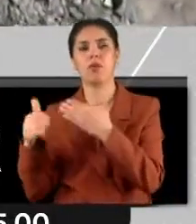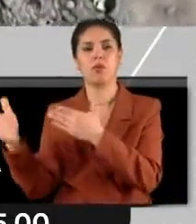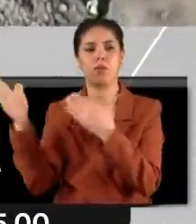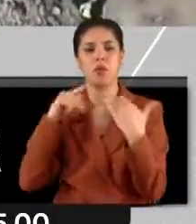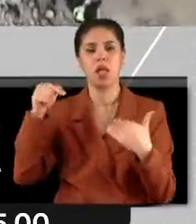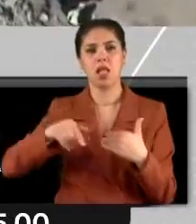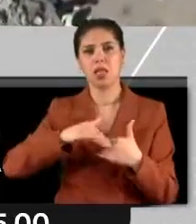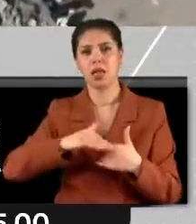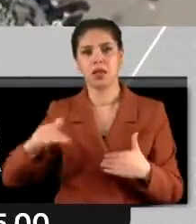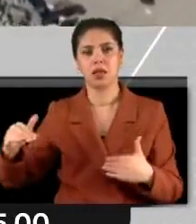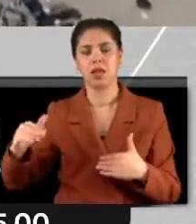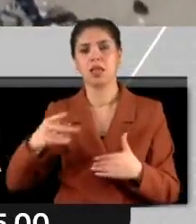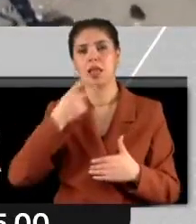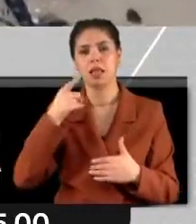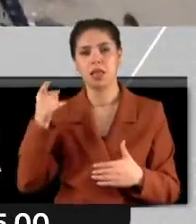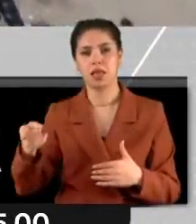katta da yengemin üzerine